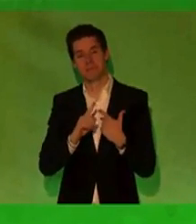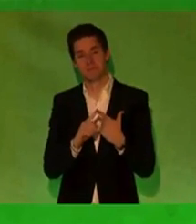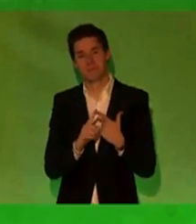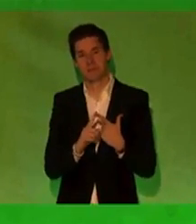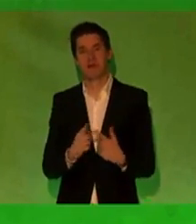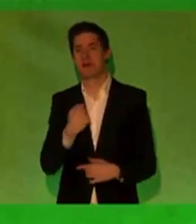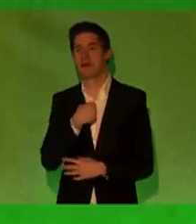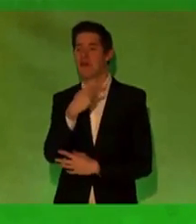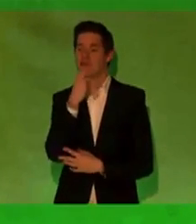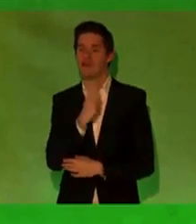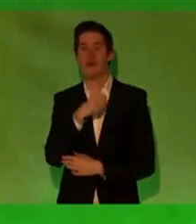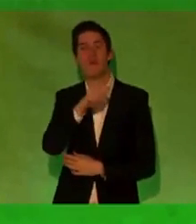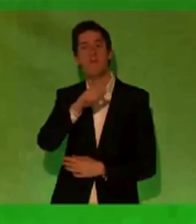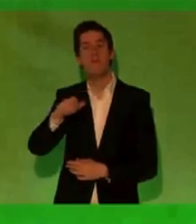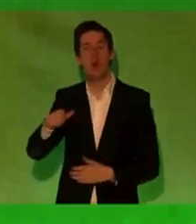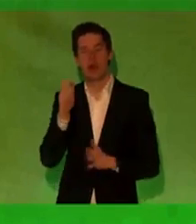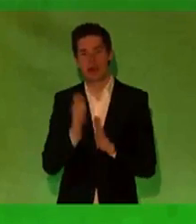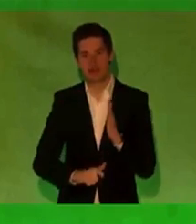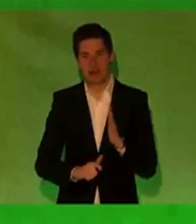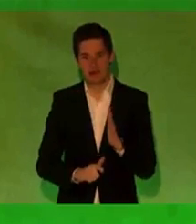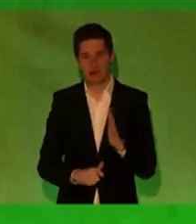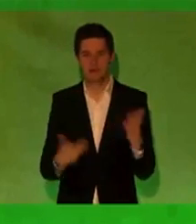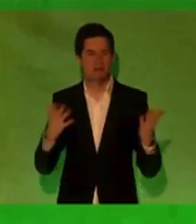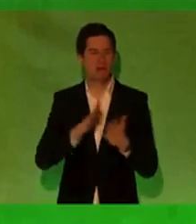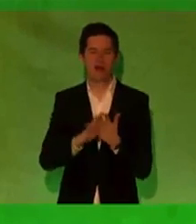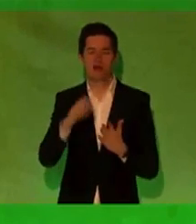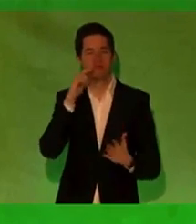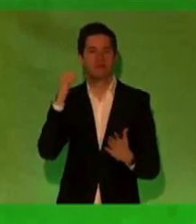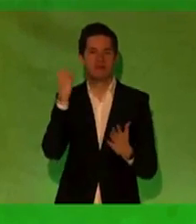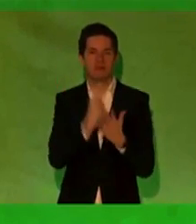wir wollen ein Bürgerticket, wir nennen es plakativ